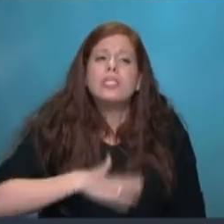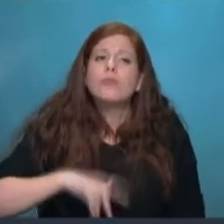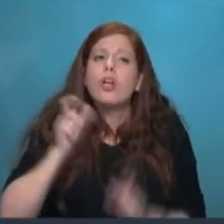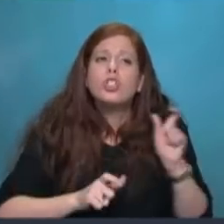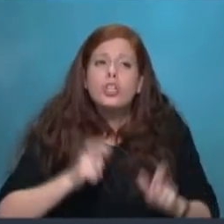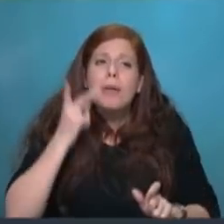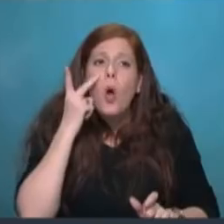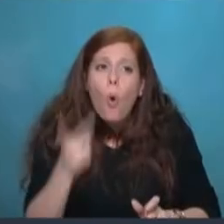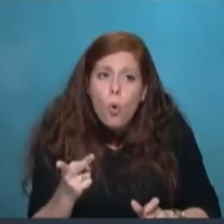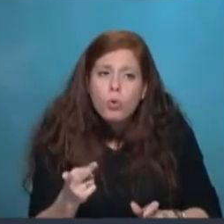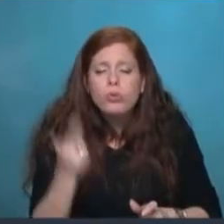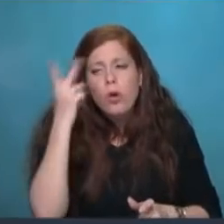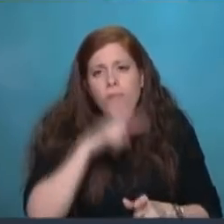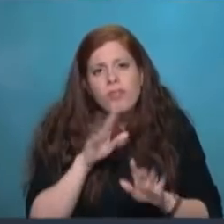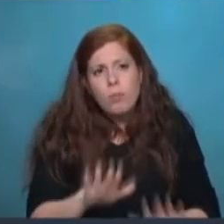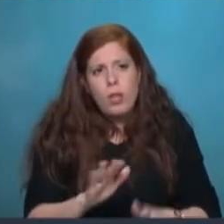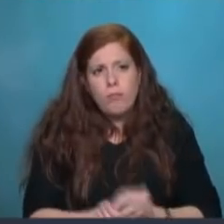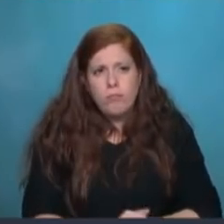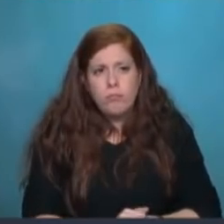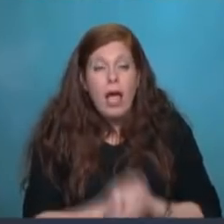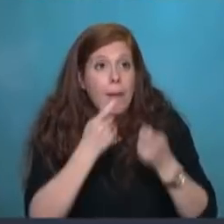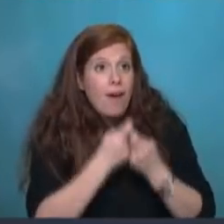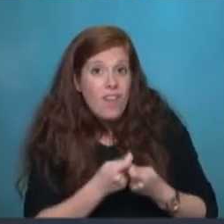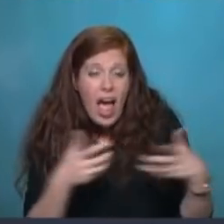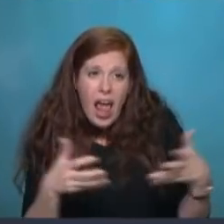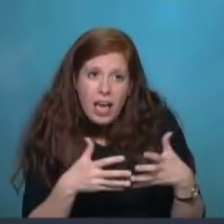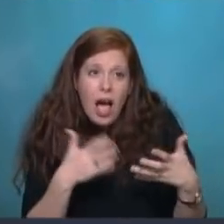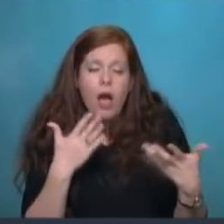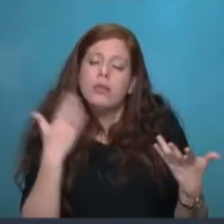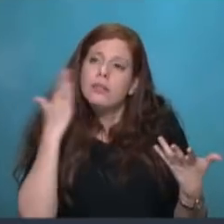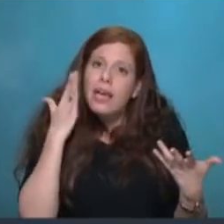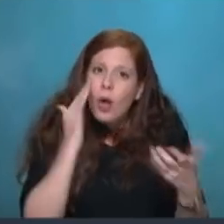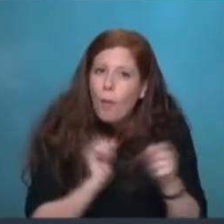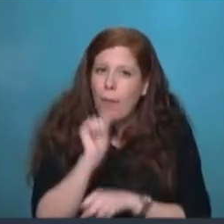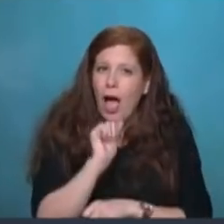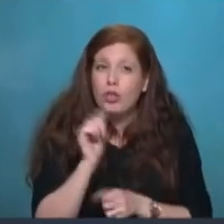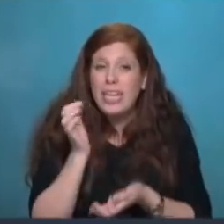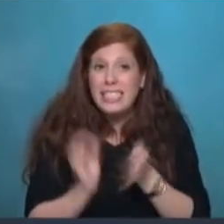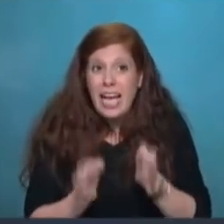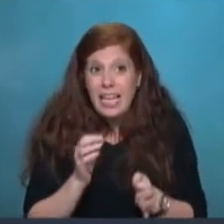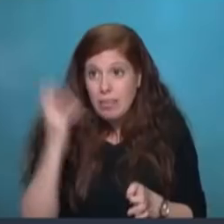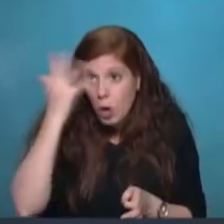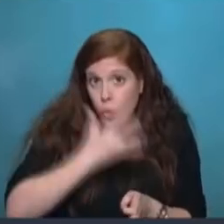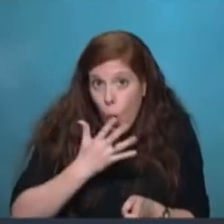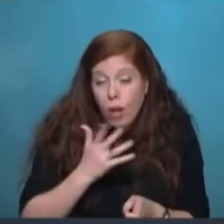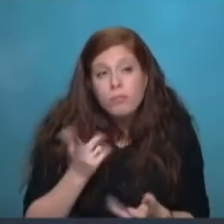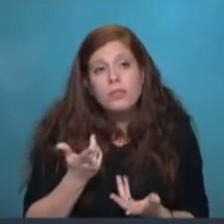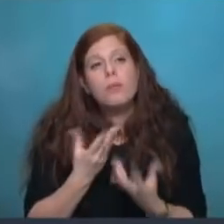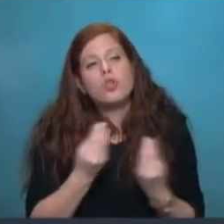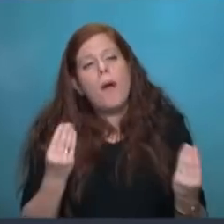you. האם חברי הלהקה יכירו מעל הבמה במחאת השחקנים השחורים? זה מה שצופים רבים יבקשו לראות